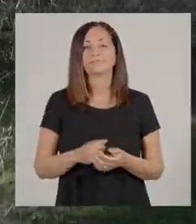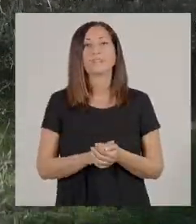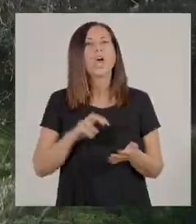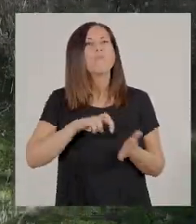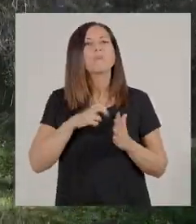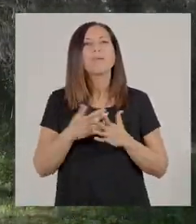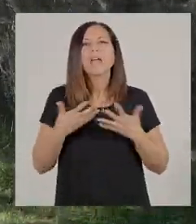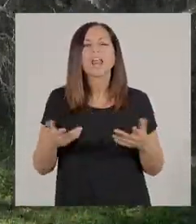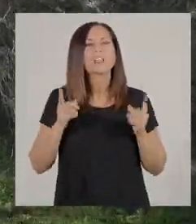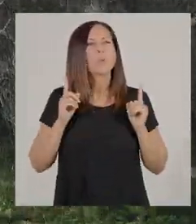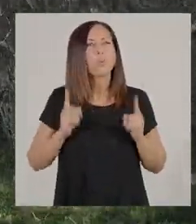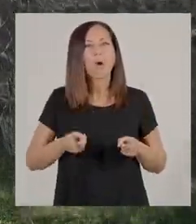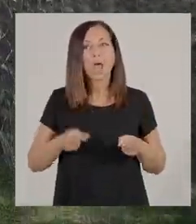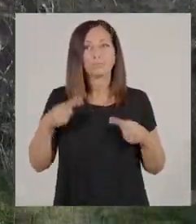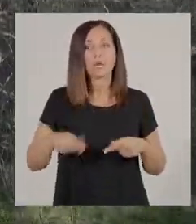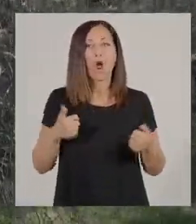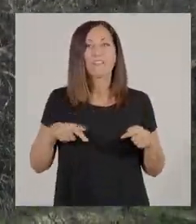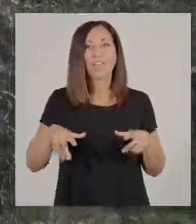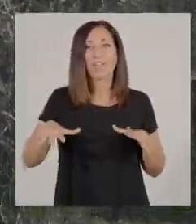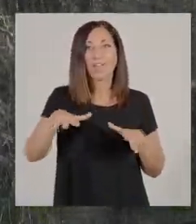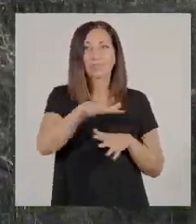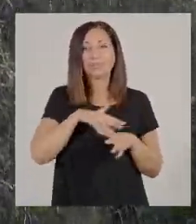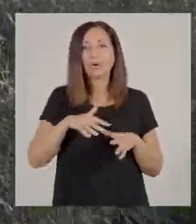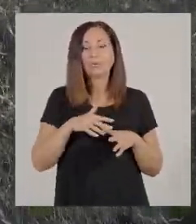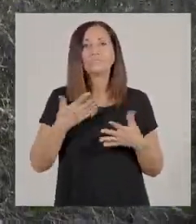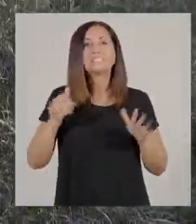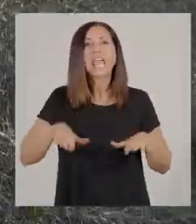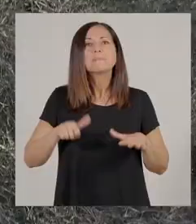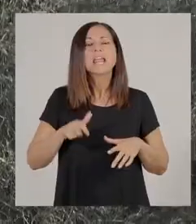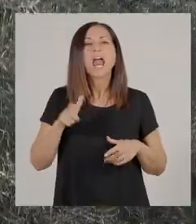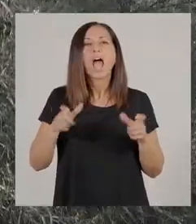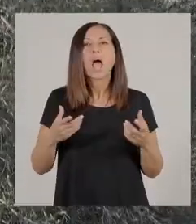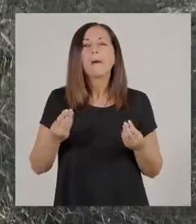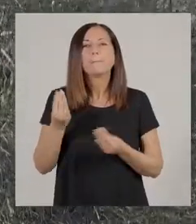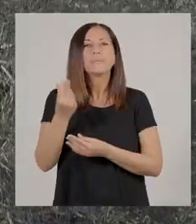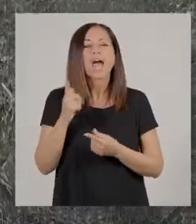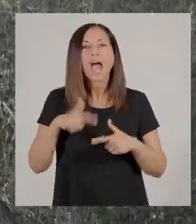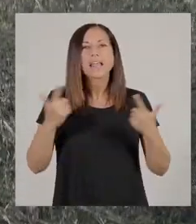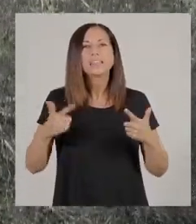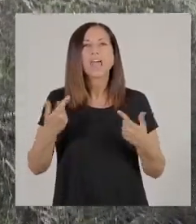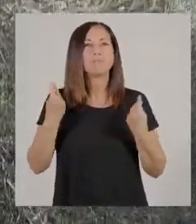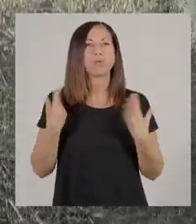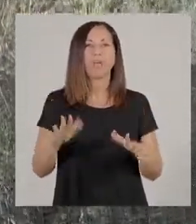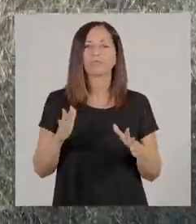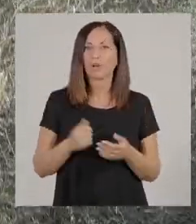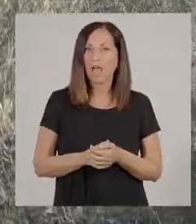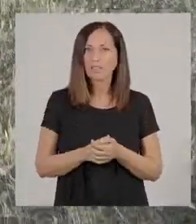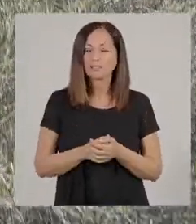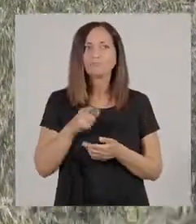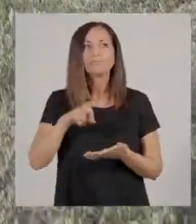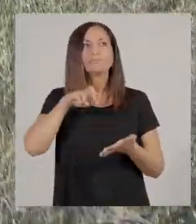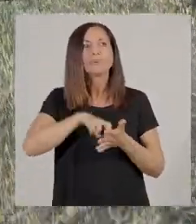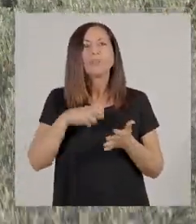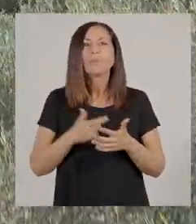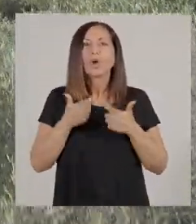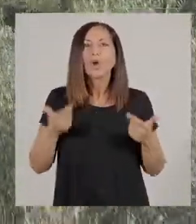ripulirlo. Il grosso problema di questa oliveta è che abbiamo riscontrato quasi 6.000 piante abbandonate. Il grosso